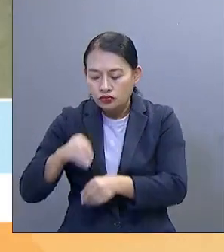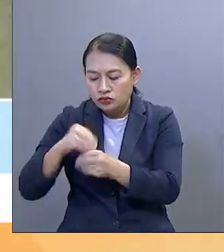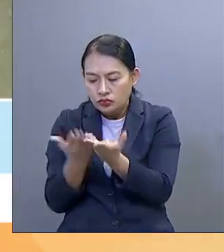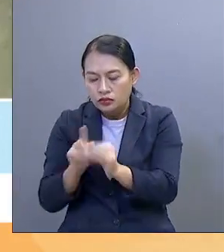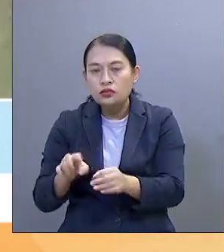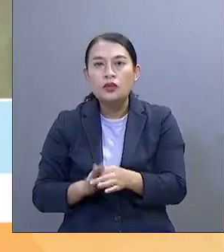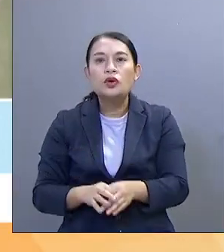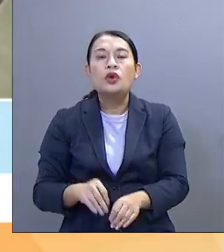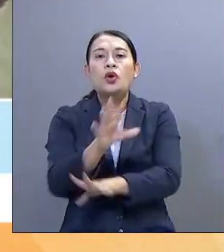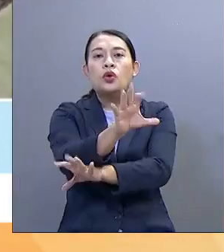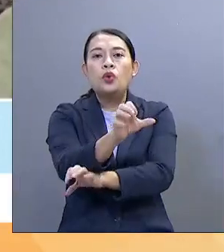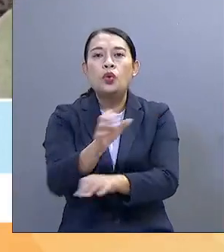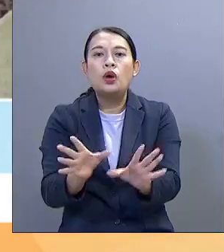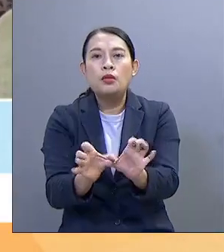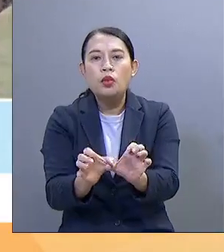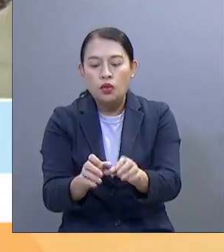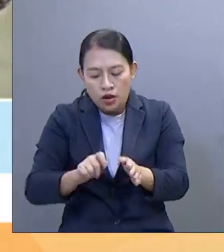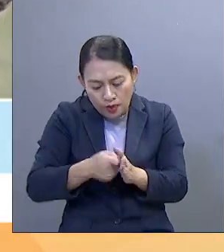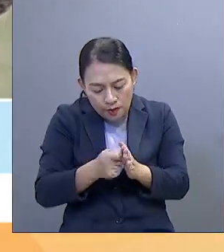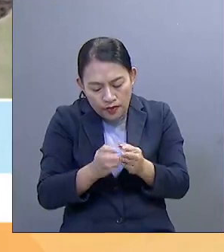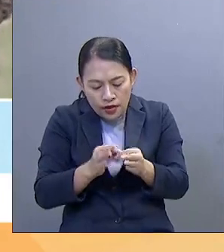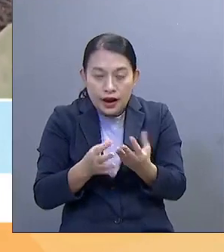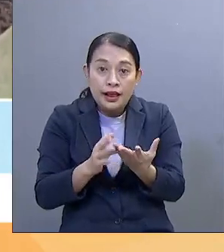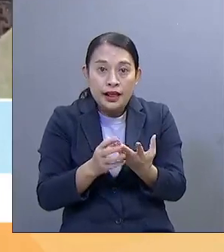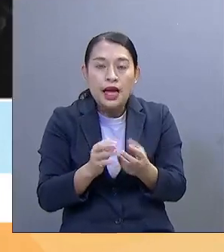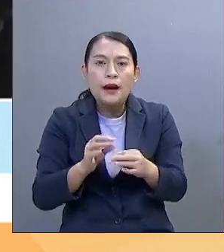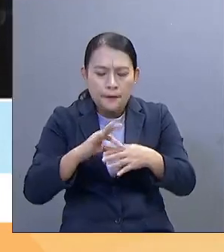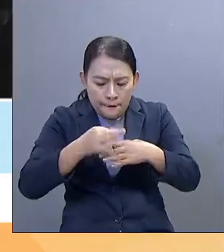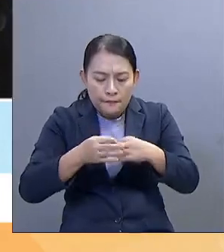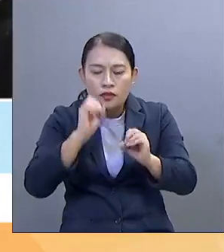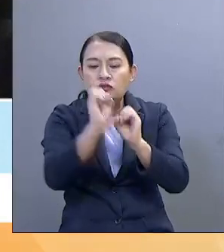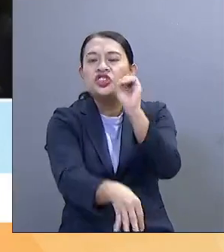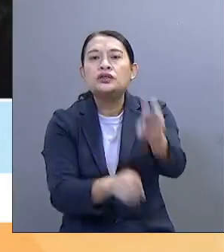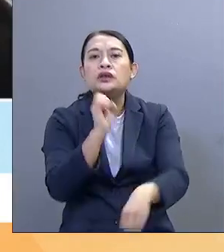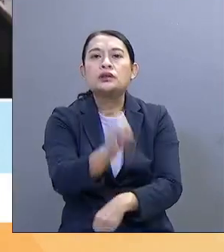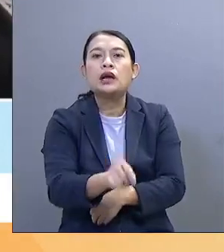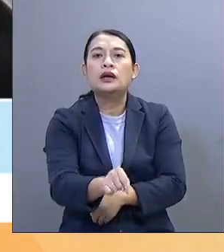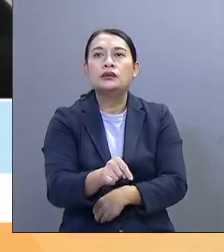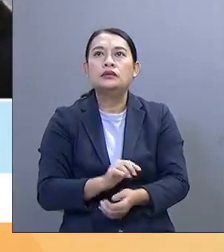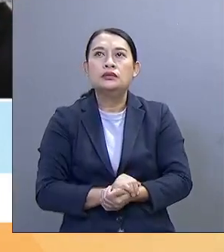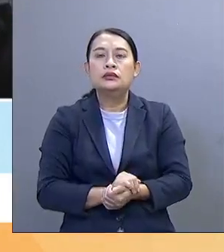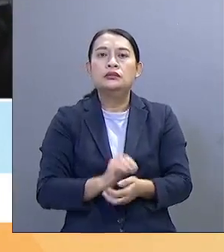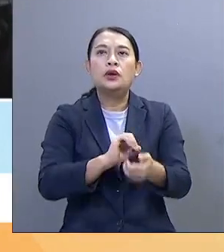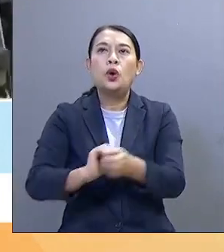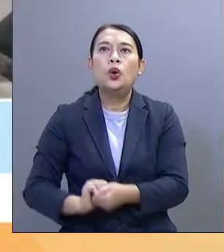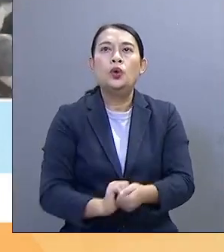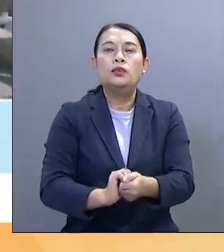ปูขายและห King อยู่โลคะหางเธอปกไม่เข้ใจแล้กไม่ความรุมมือ